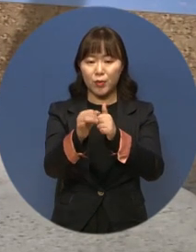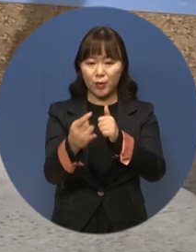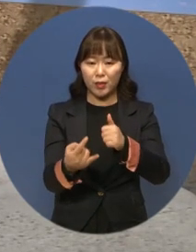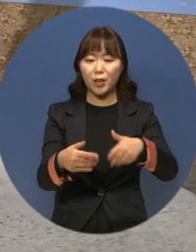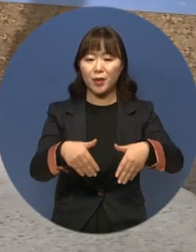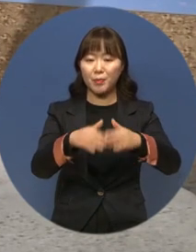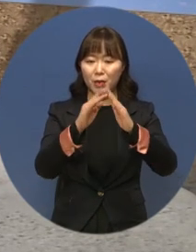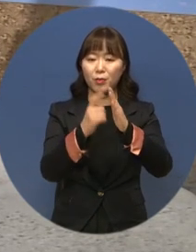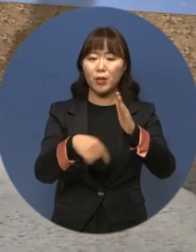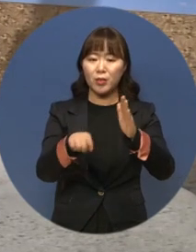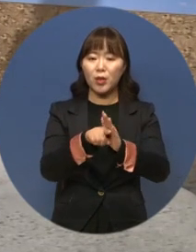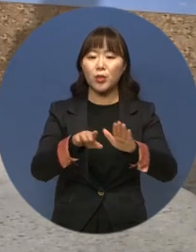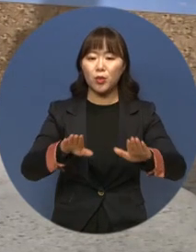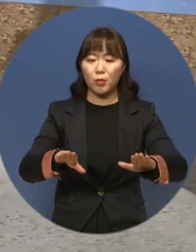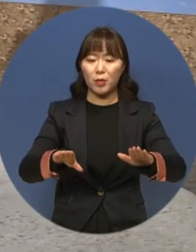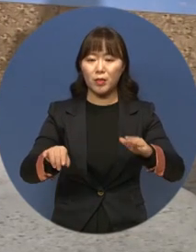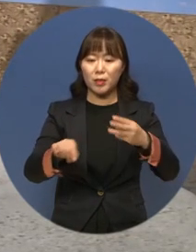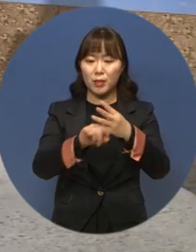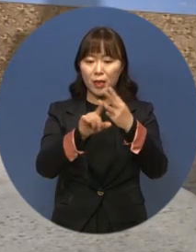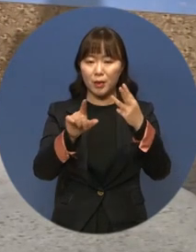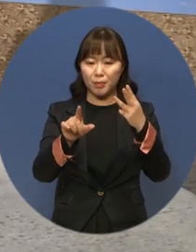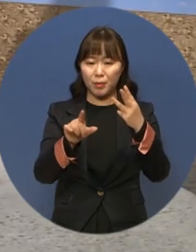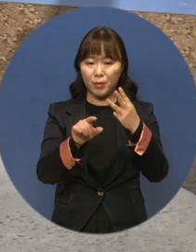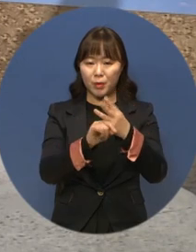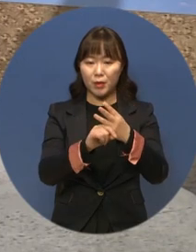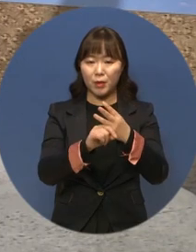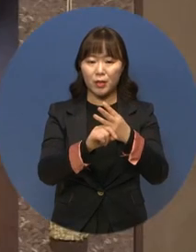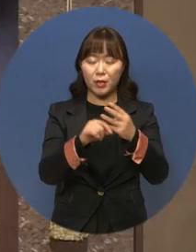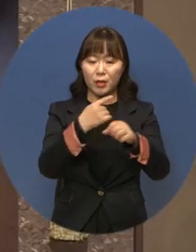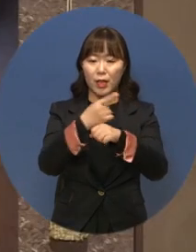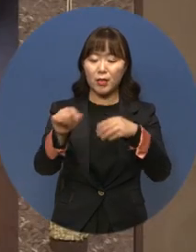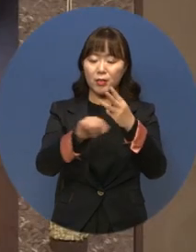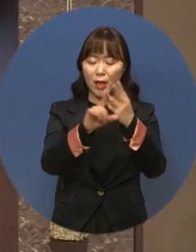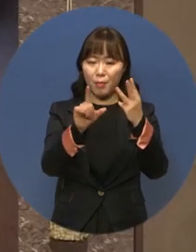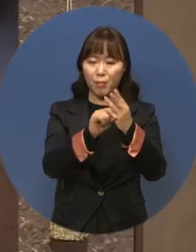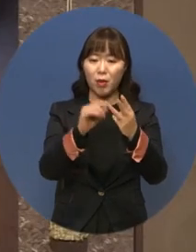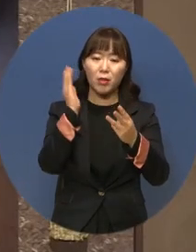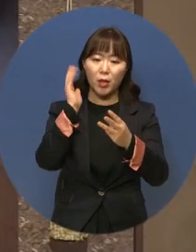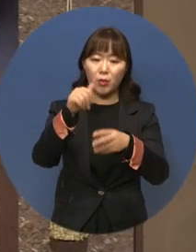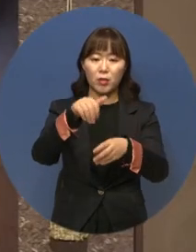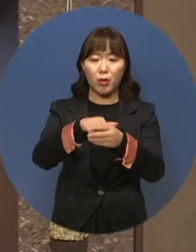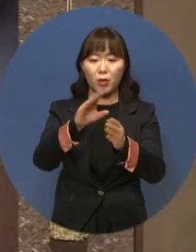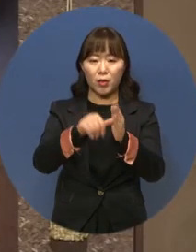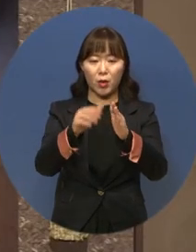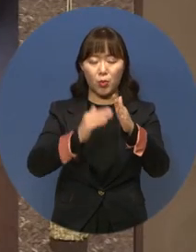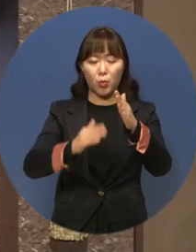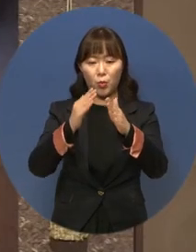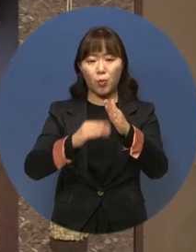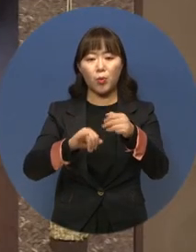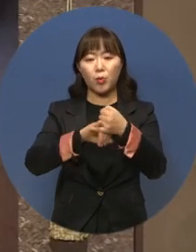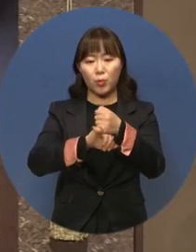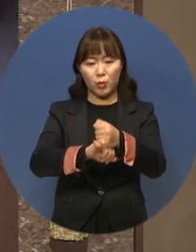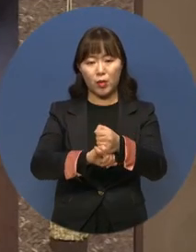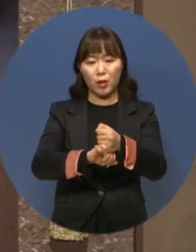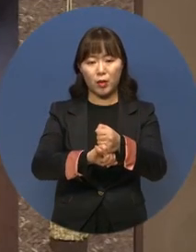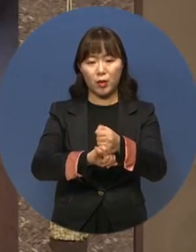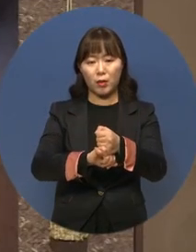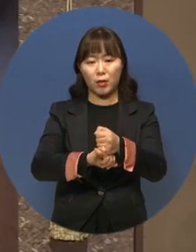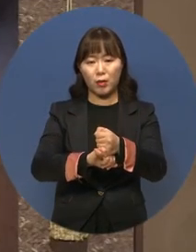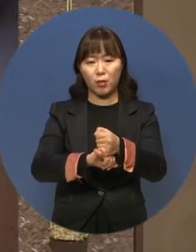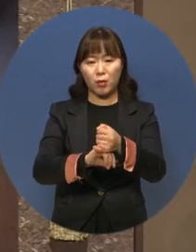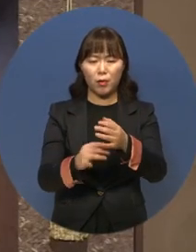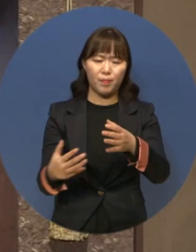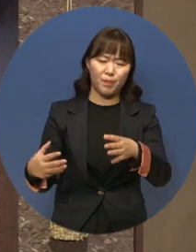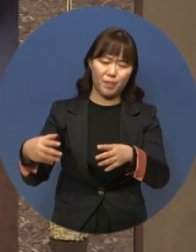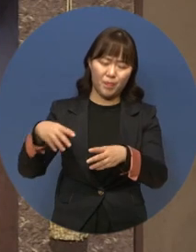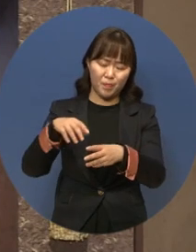국가장애인을 설치를 위해서 이번 대통령 선거에, 내년 3월 네. 대통령 선거에 공약에, 대통령 공약에, 우리 민주당